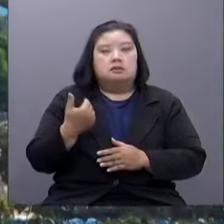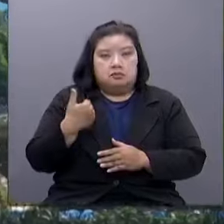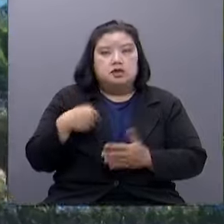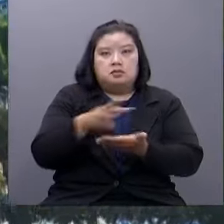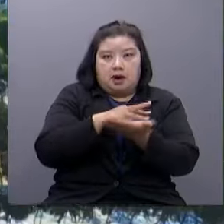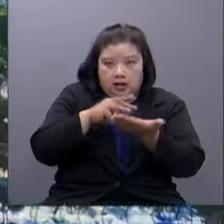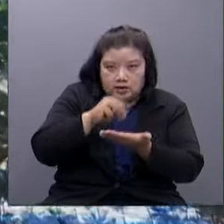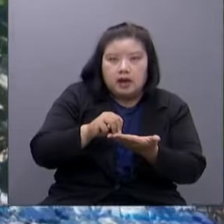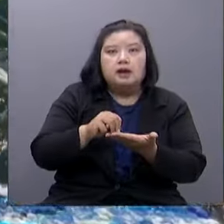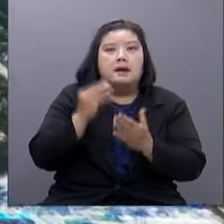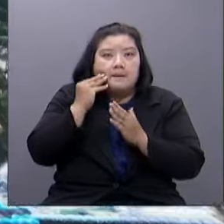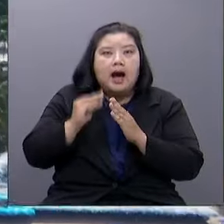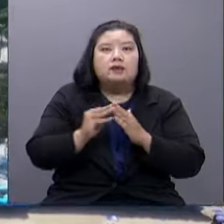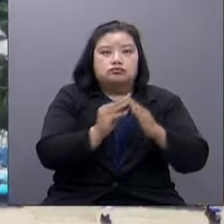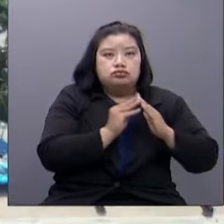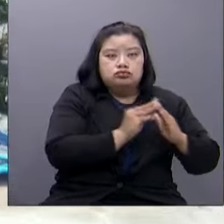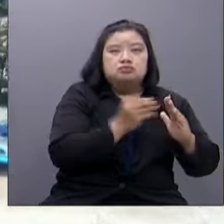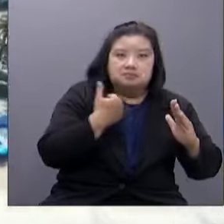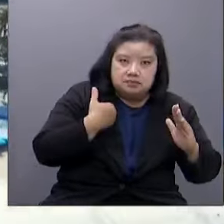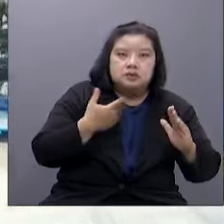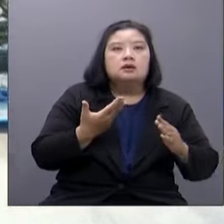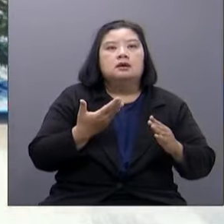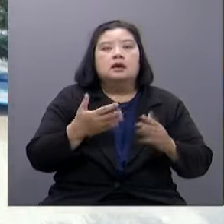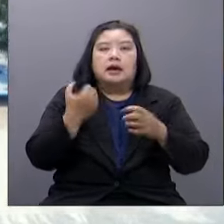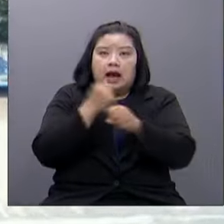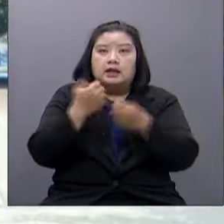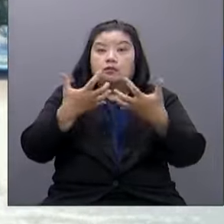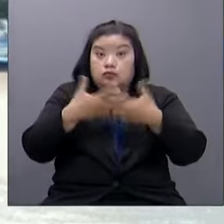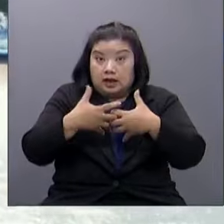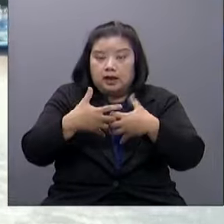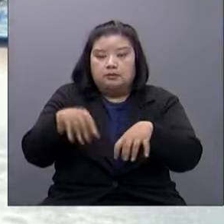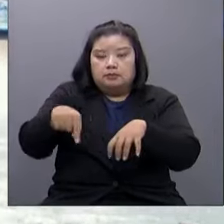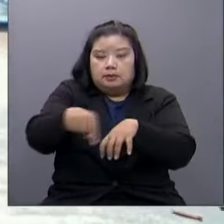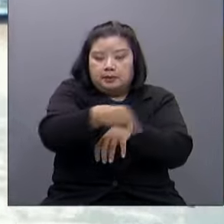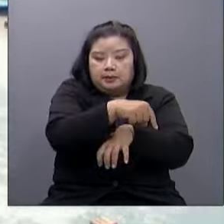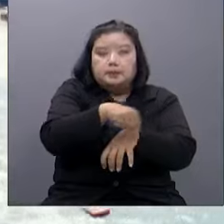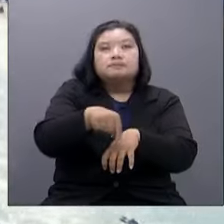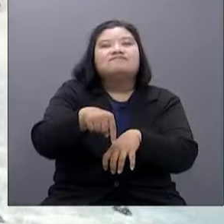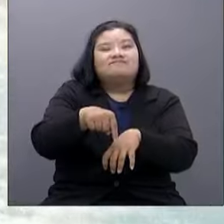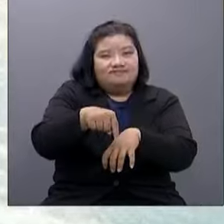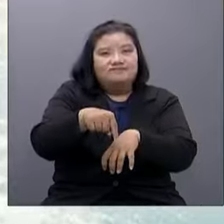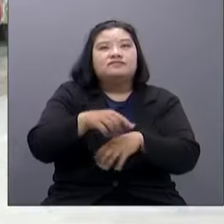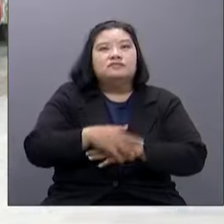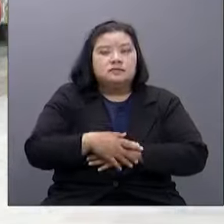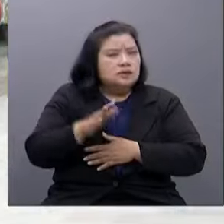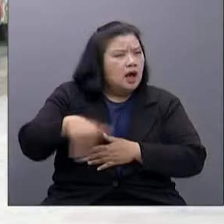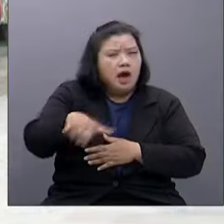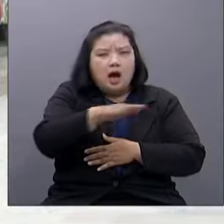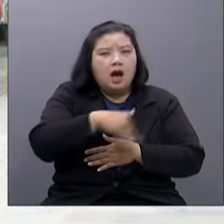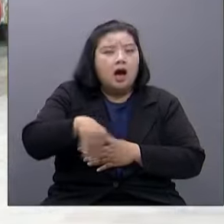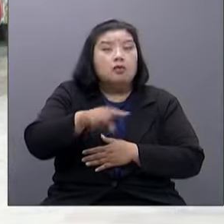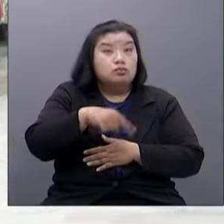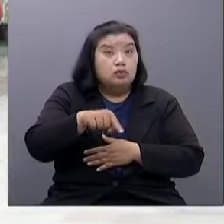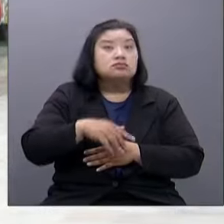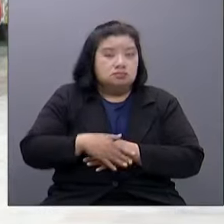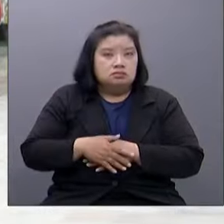ใหญ่แล้วก็กิจการของภาคอุตสาหกรรมอะค่ะอยู่โดยรอบของเมืองเราทั้งหมดซึ่งก็เราก็จะพบว่